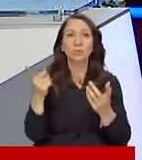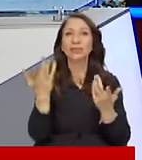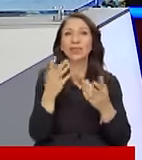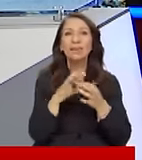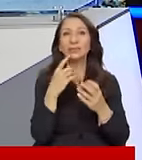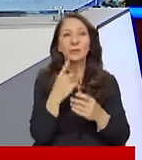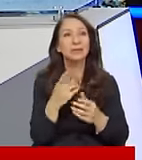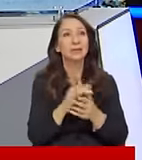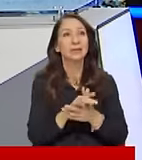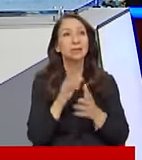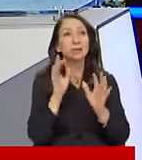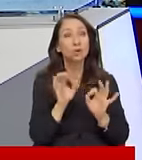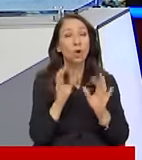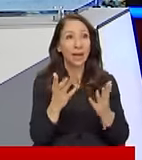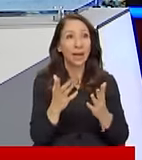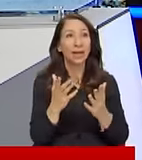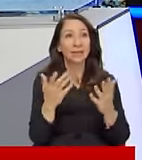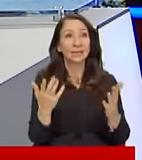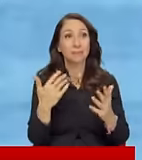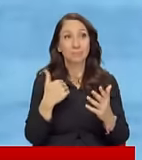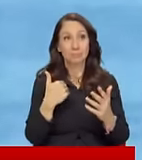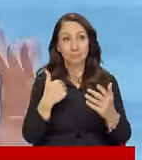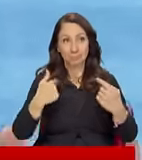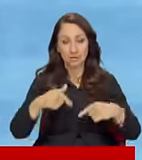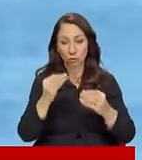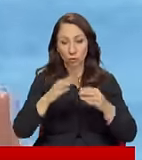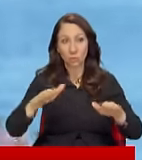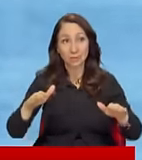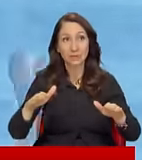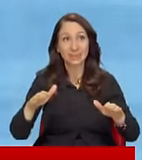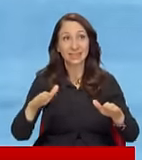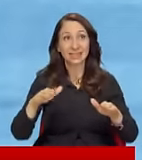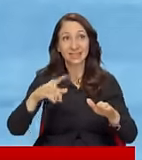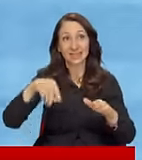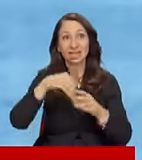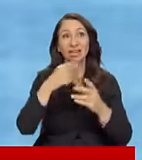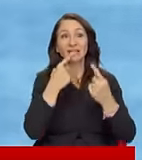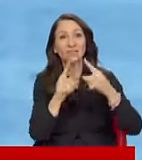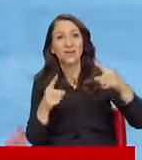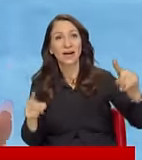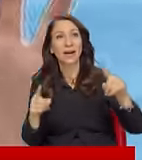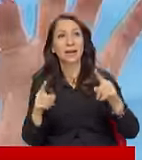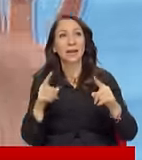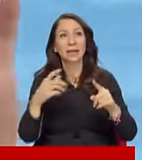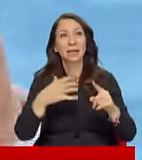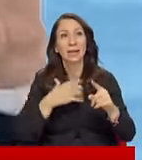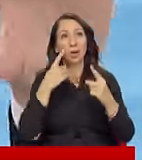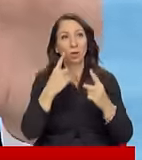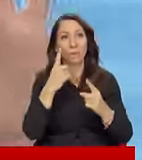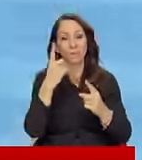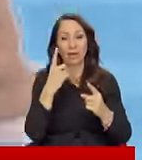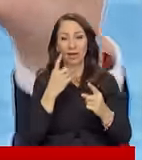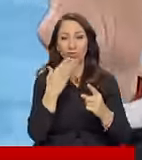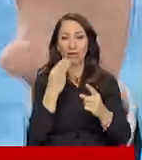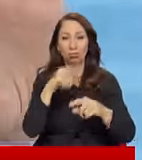ne söylersiniz? Evet, şöyle zaten bizim çocuklarımın arasındaki yaş farkı hepsinin böyle kendilerine göre bir